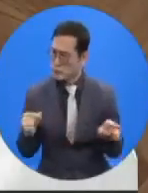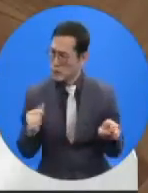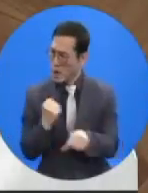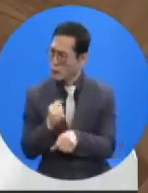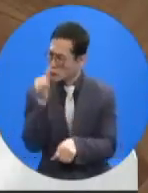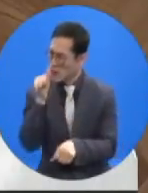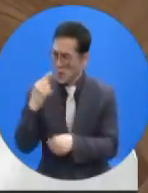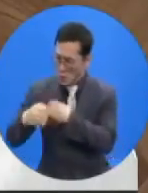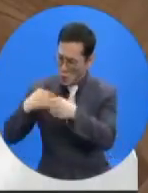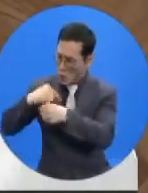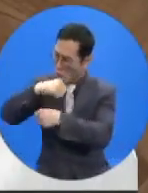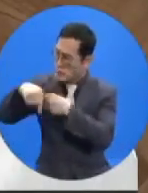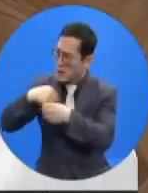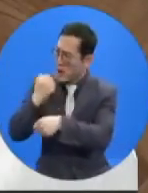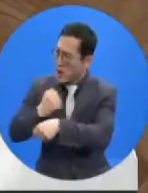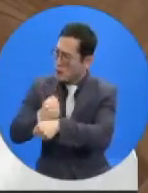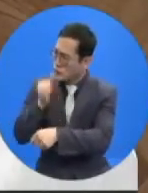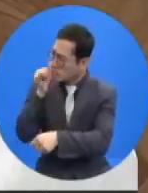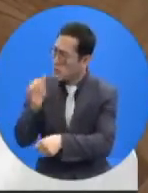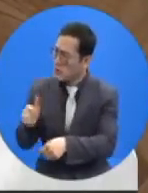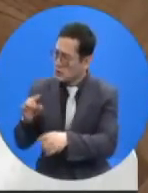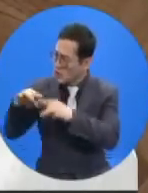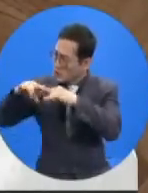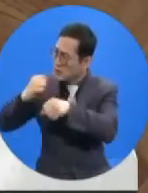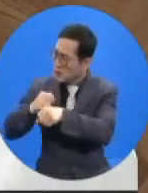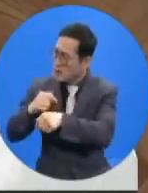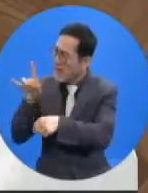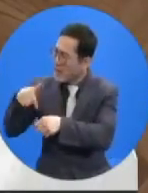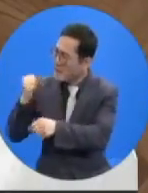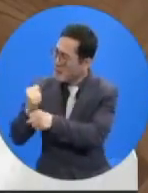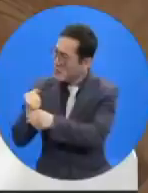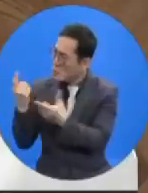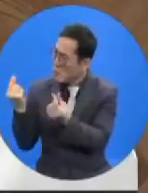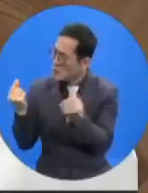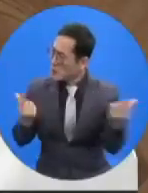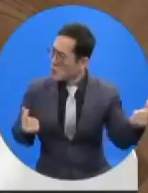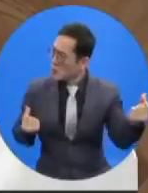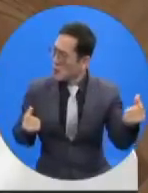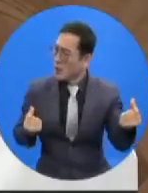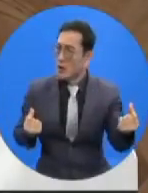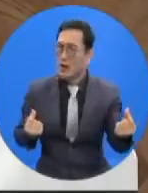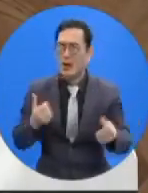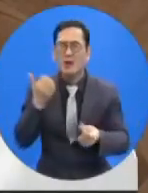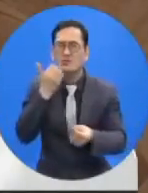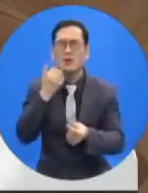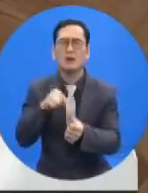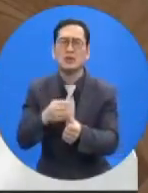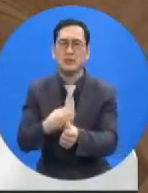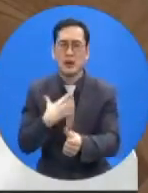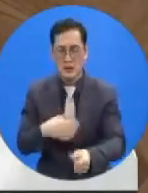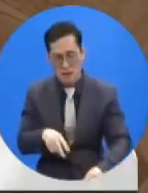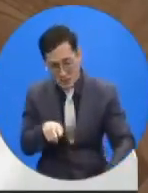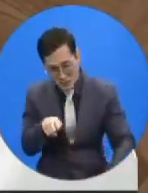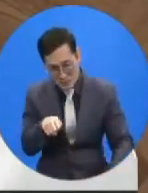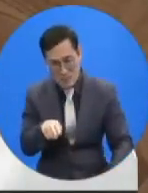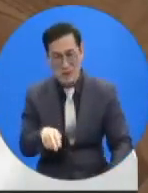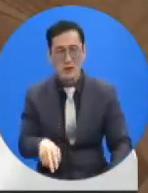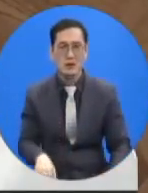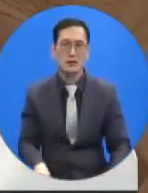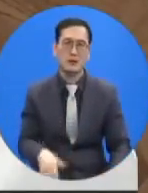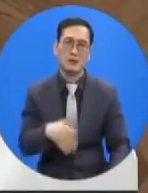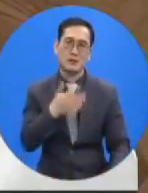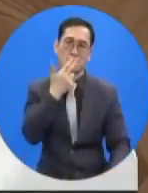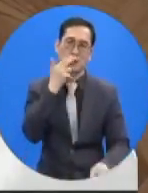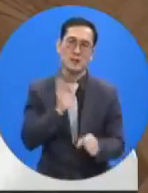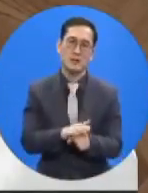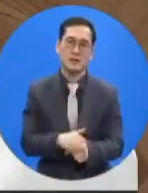원자력 발전하고 있는 거 그 핵하는 것 아닙니까? 이렇게 얘기를 하는 분이 있었어요. 우리 사회 지도층 중에 한 분이었습니다. 혹시 그런 생각 아닌가 싶어 좀